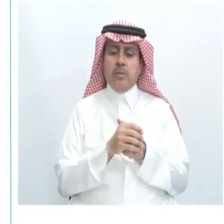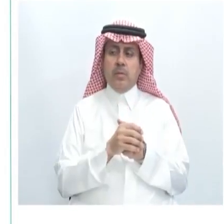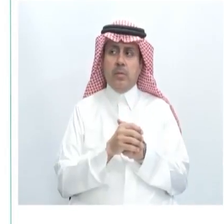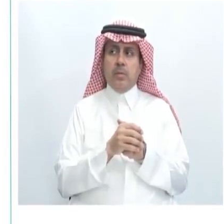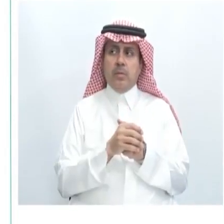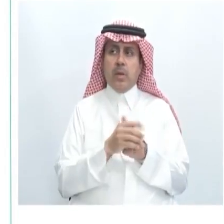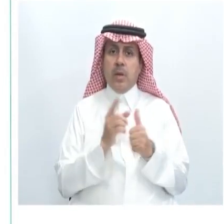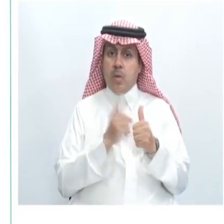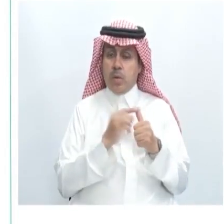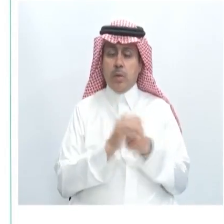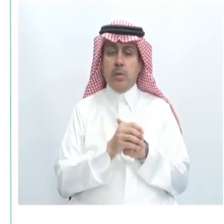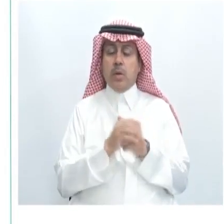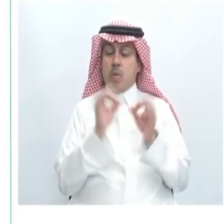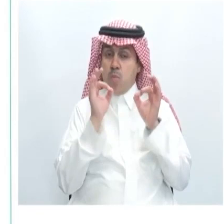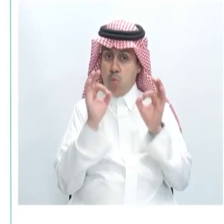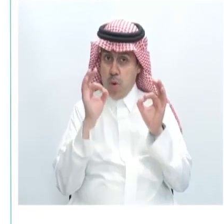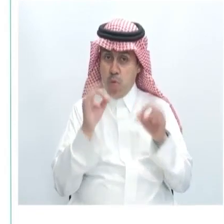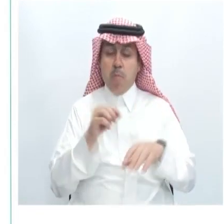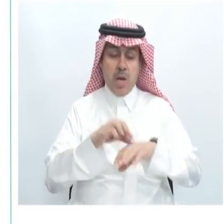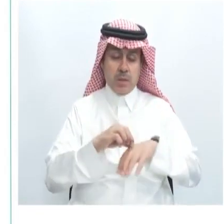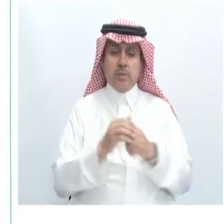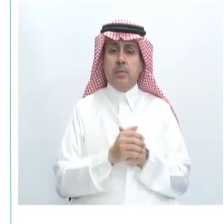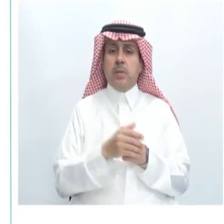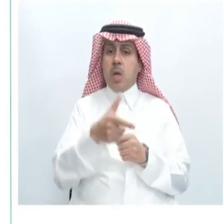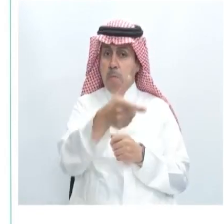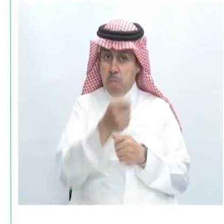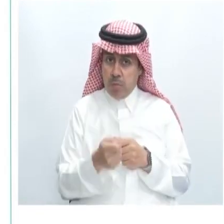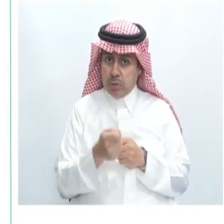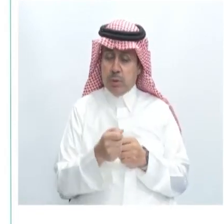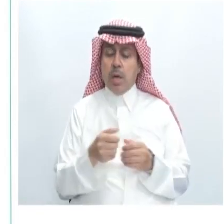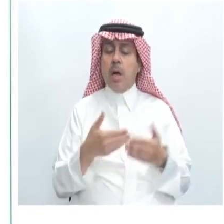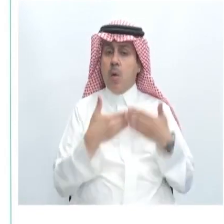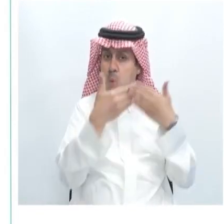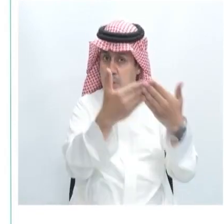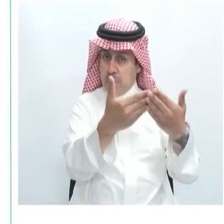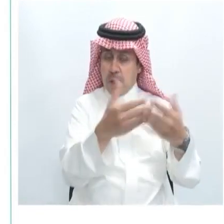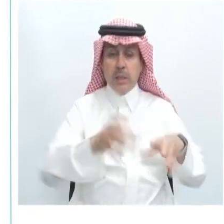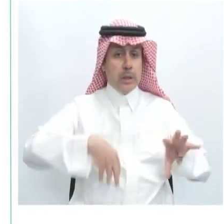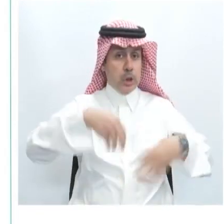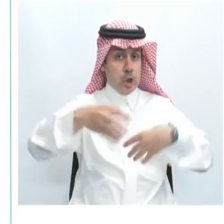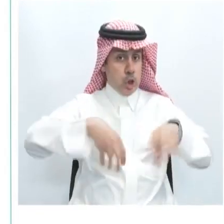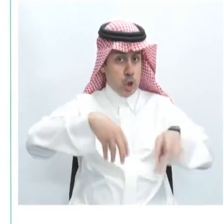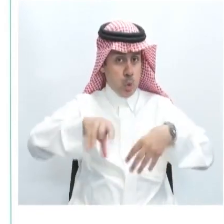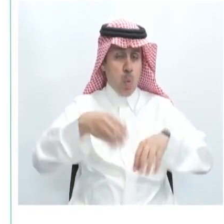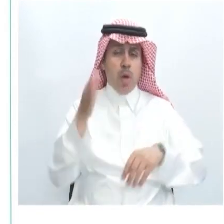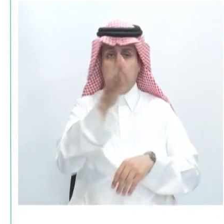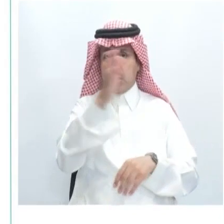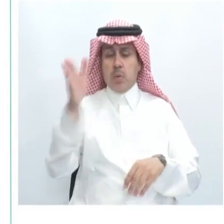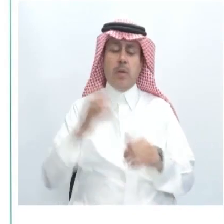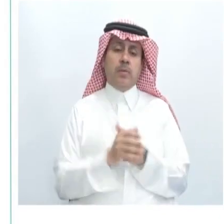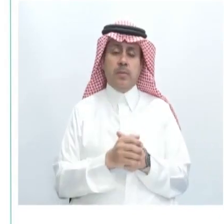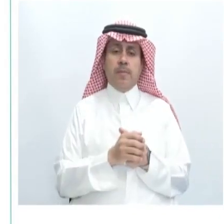النقطه الاولى يحتاج الناس عند بيع منتج او خدمه الى التسويق لها اذا كان لديك